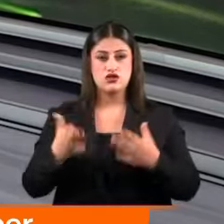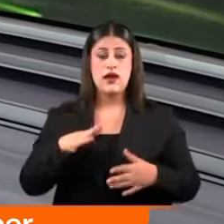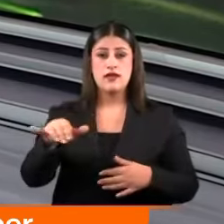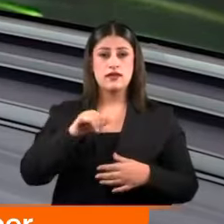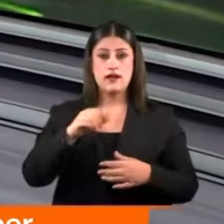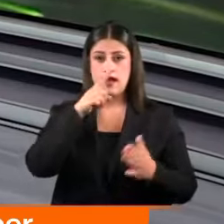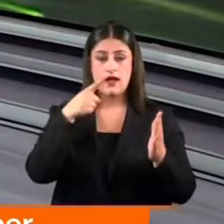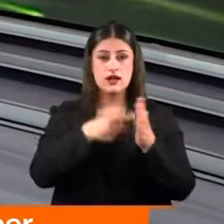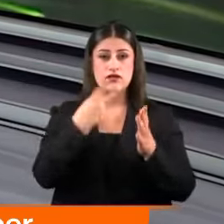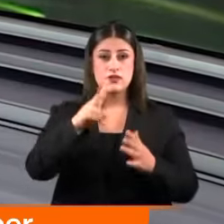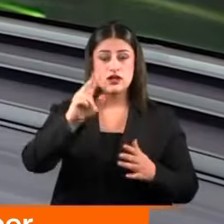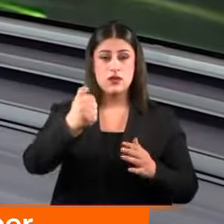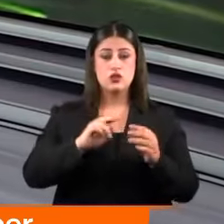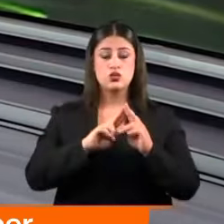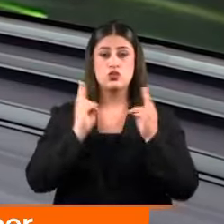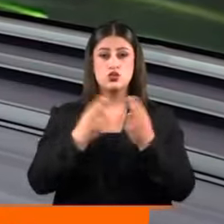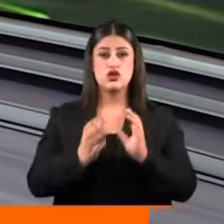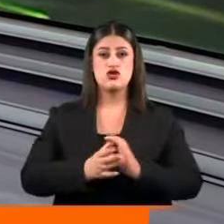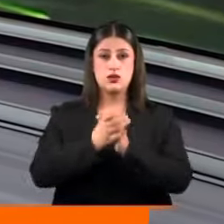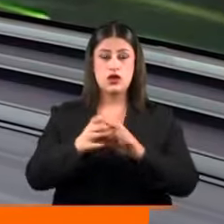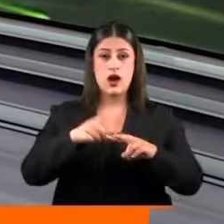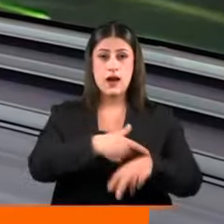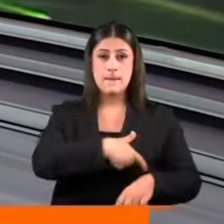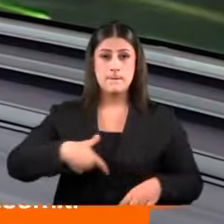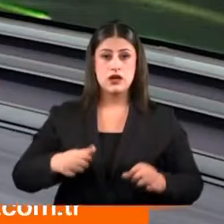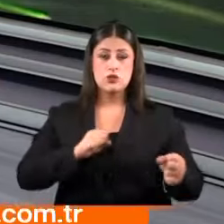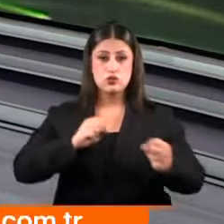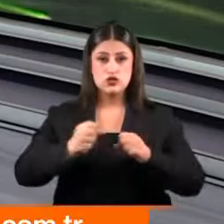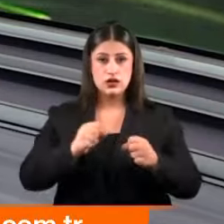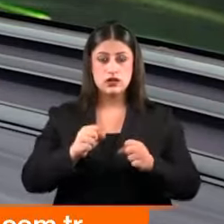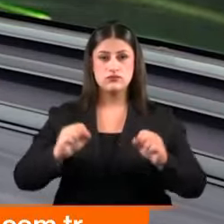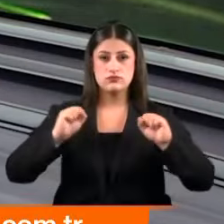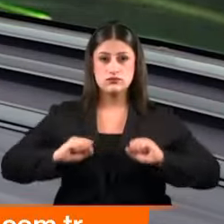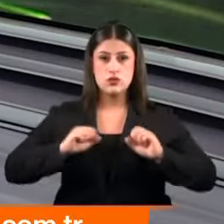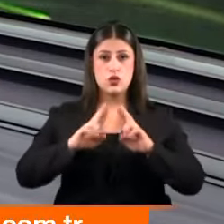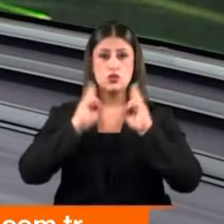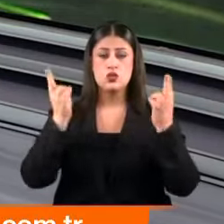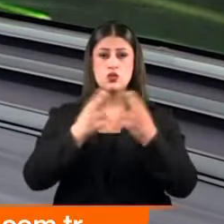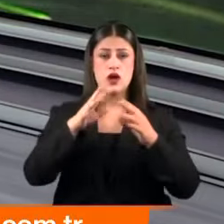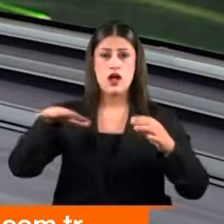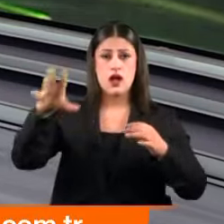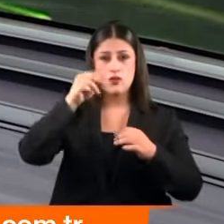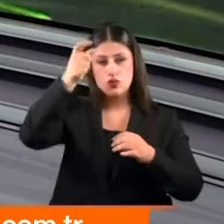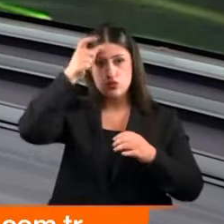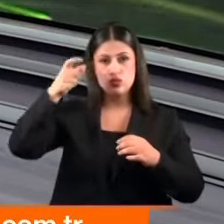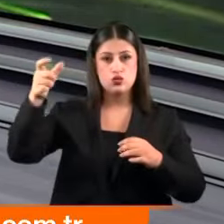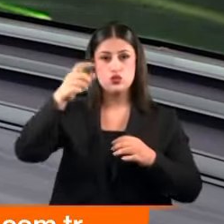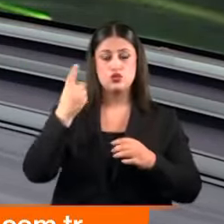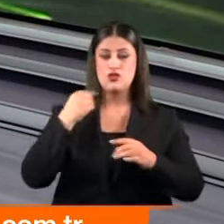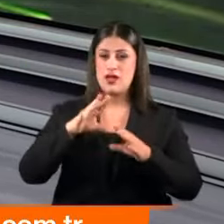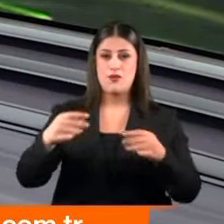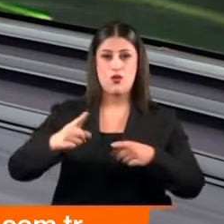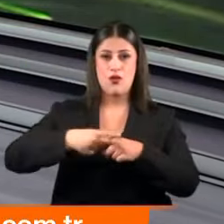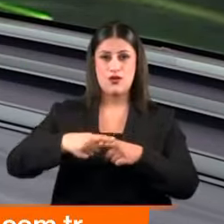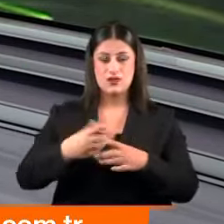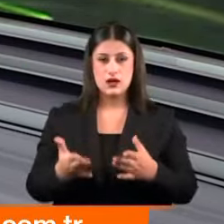hedef 2026 Dünya Şampiyonası. Amililerin mücadelesine, azmine dünyanın her yerinden Türkler ortaktı dün gece.